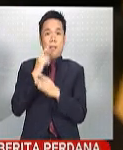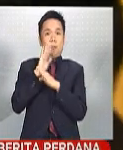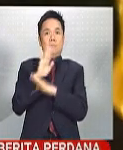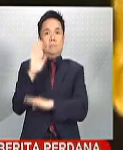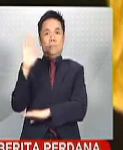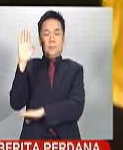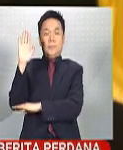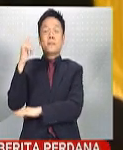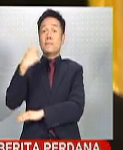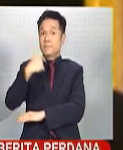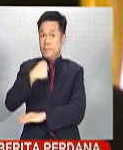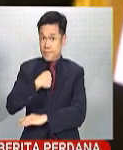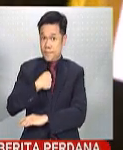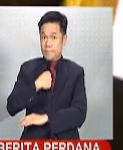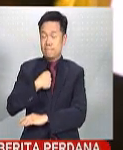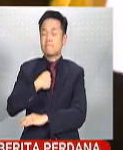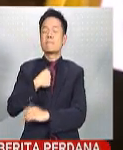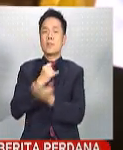bahawa saya